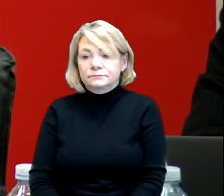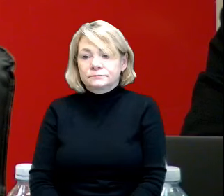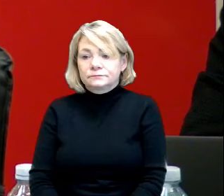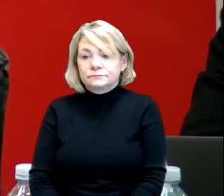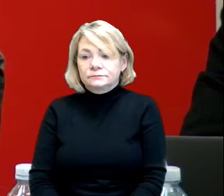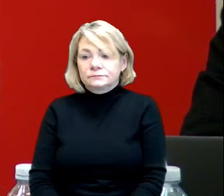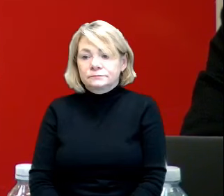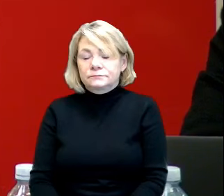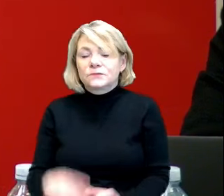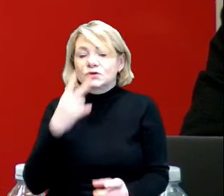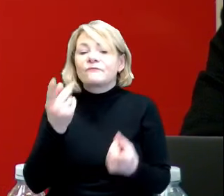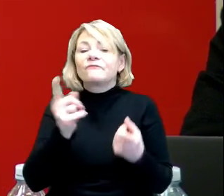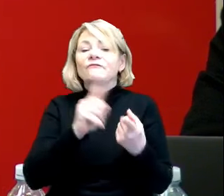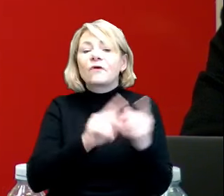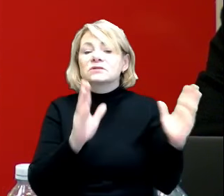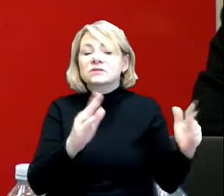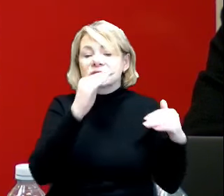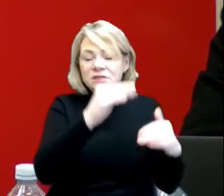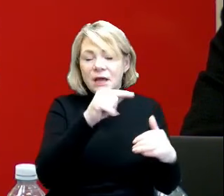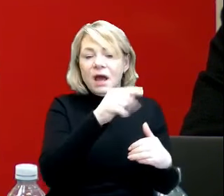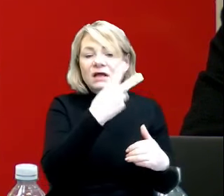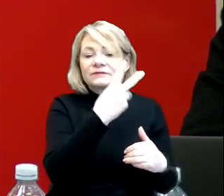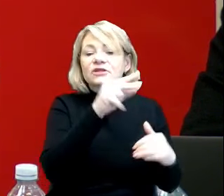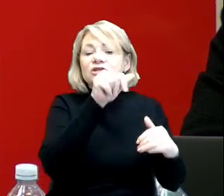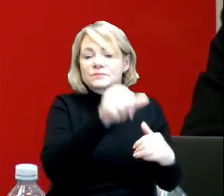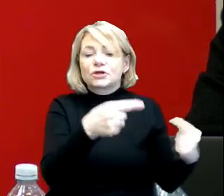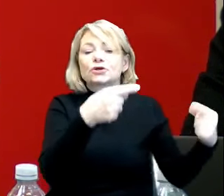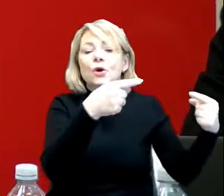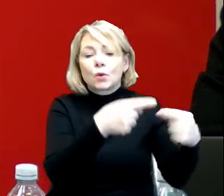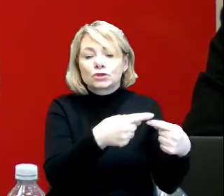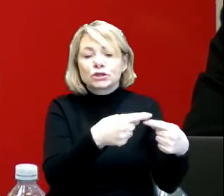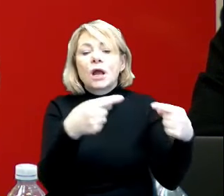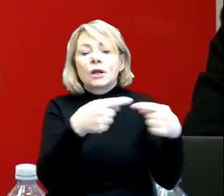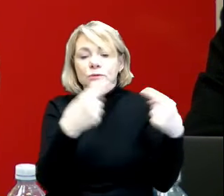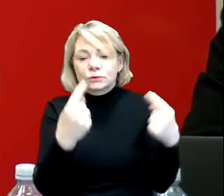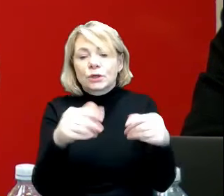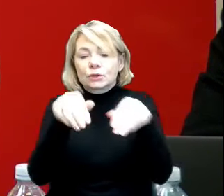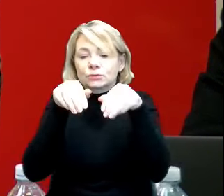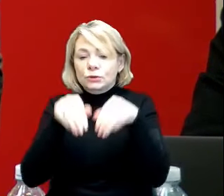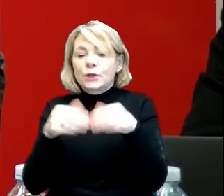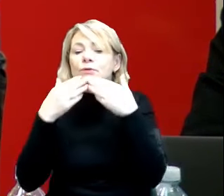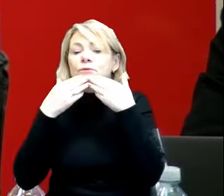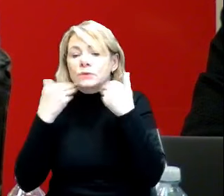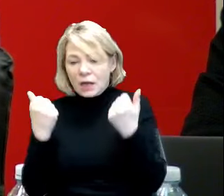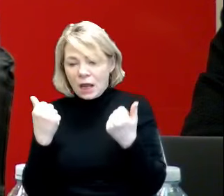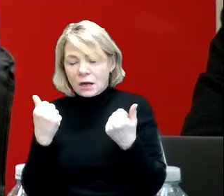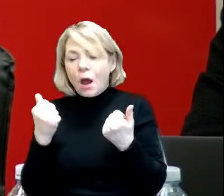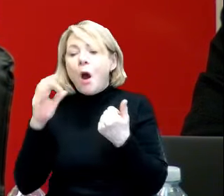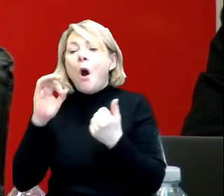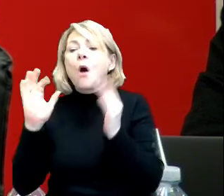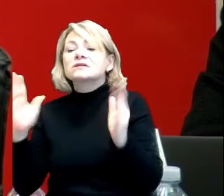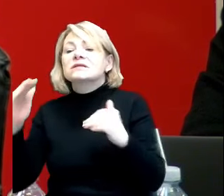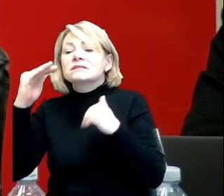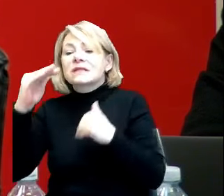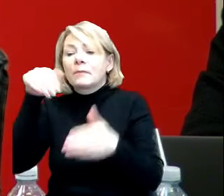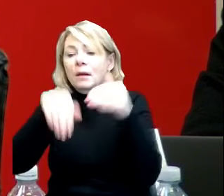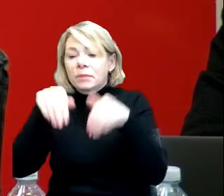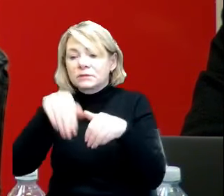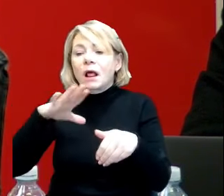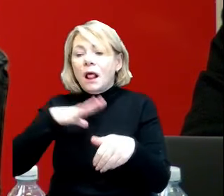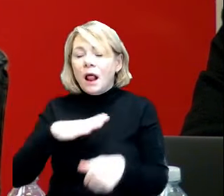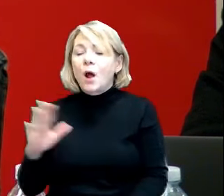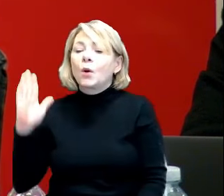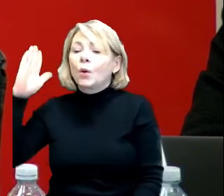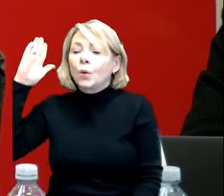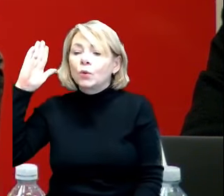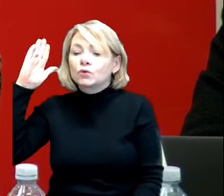pagal sistemą 26 balsai už prieš ir susilaikiusių nėra negalėjo balsuot per sistemą už